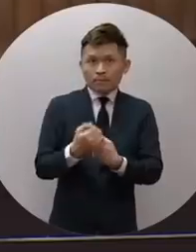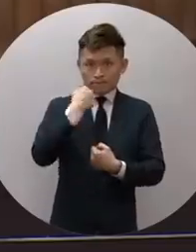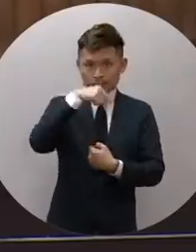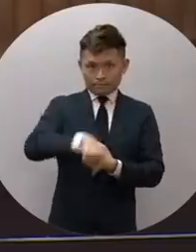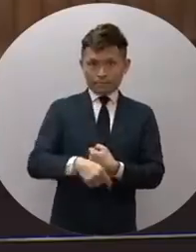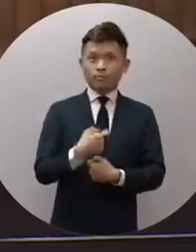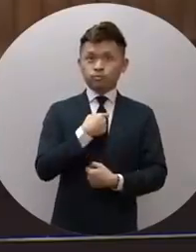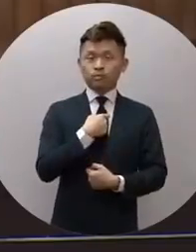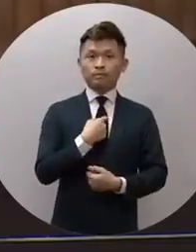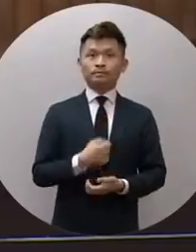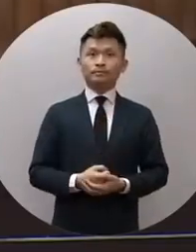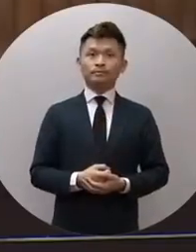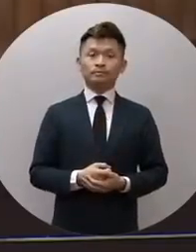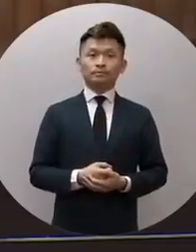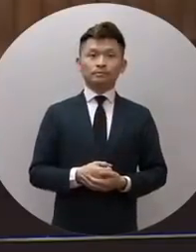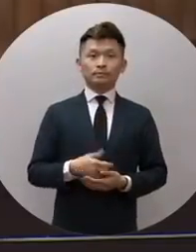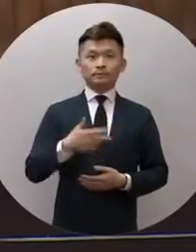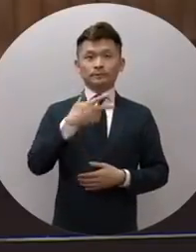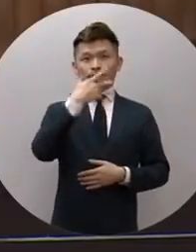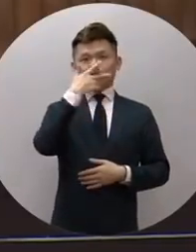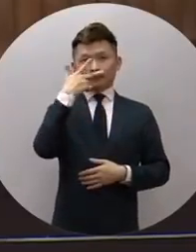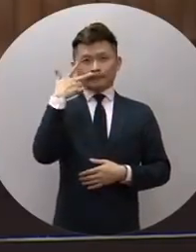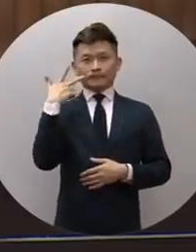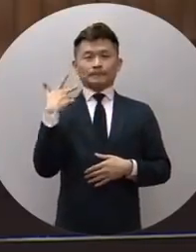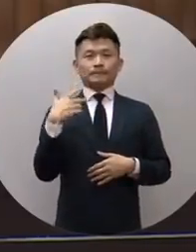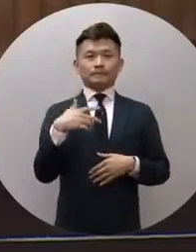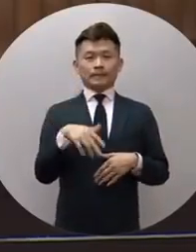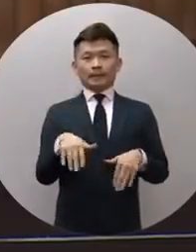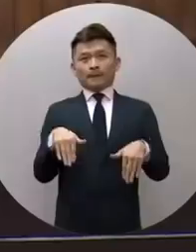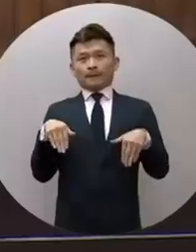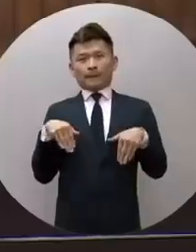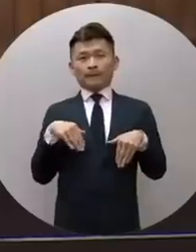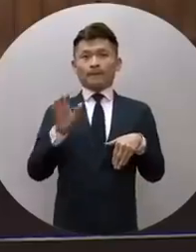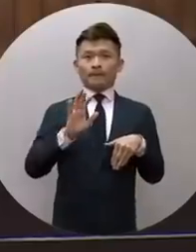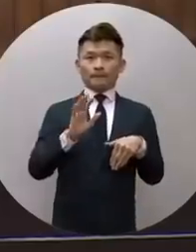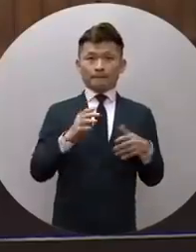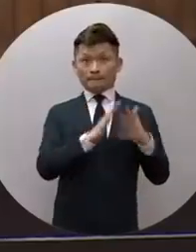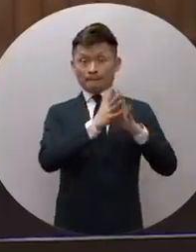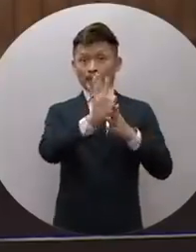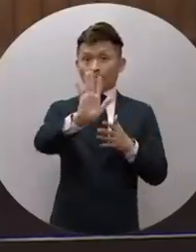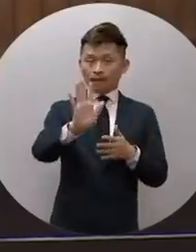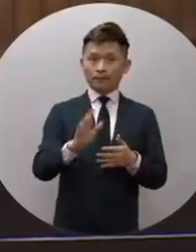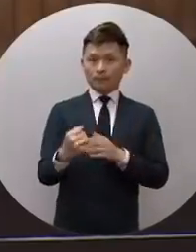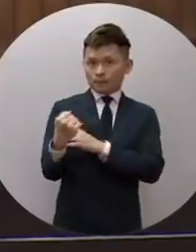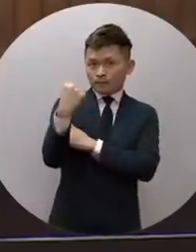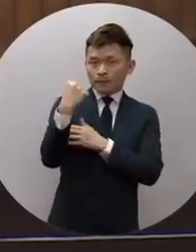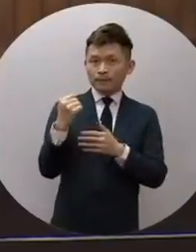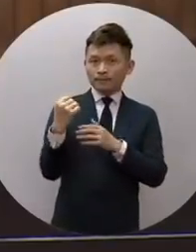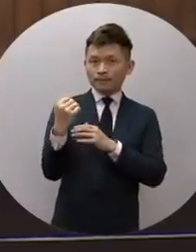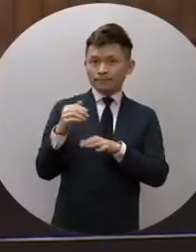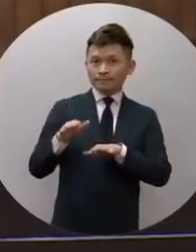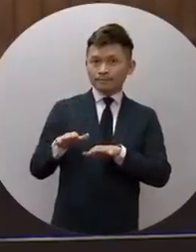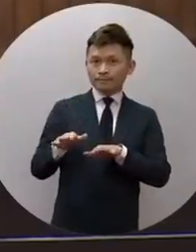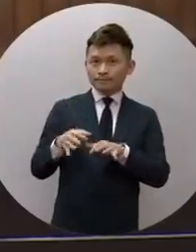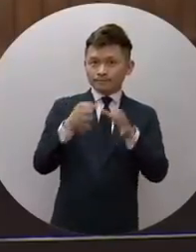台湾，消极的免于战争的威胁，积极的共创中华民族的未来，共享